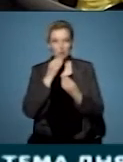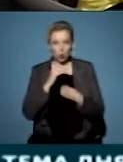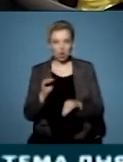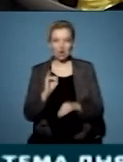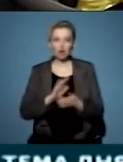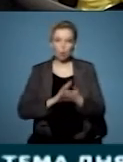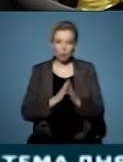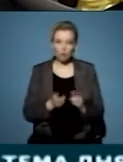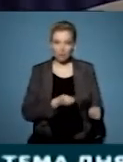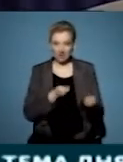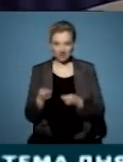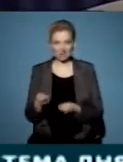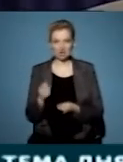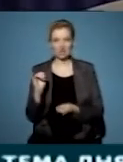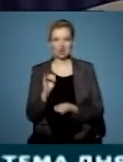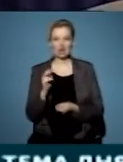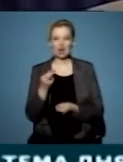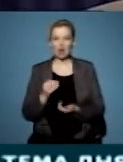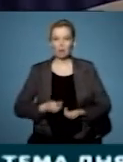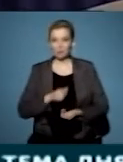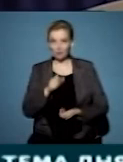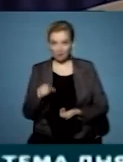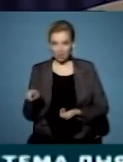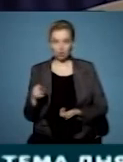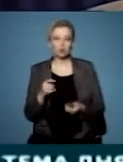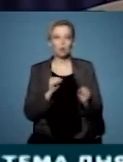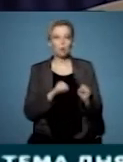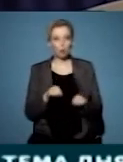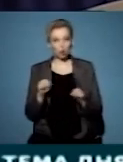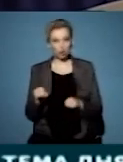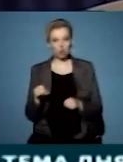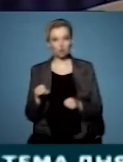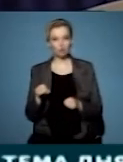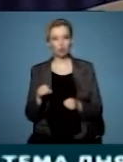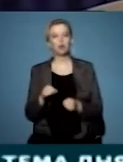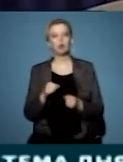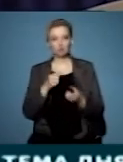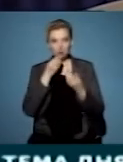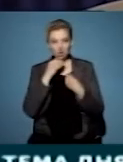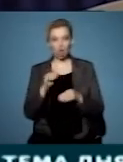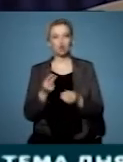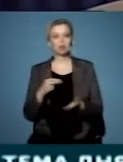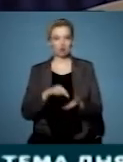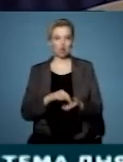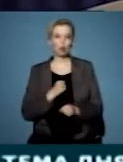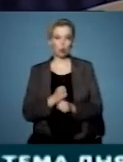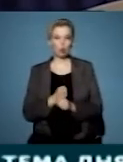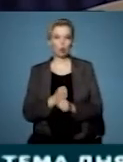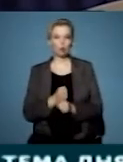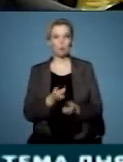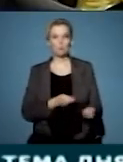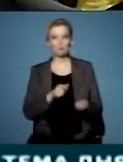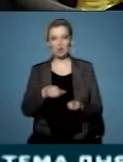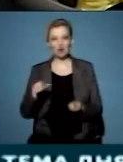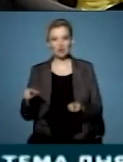і умови перевезення для мешканців, і, можливо, краще стане робота